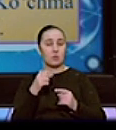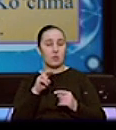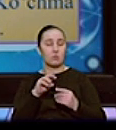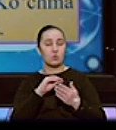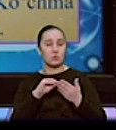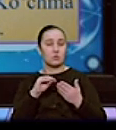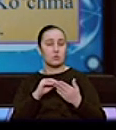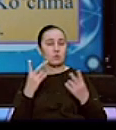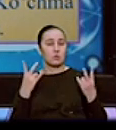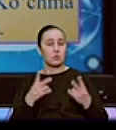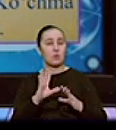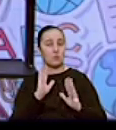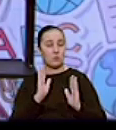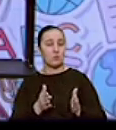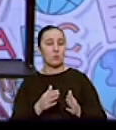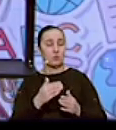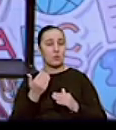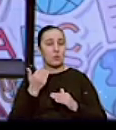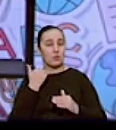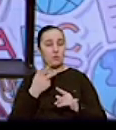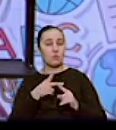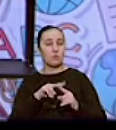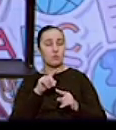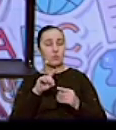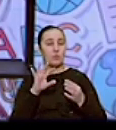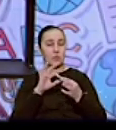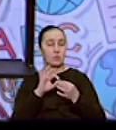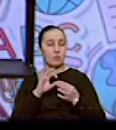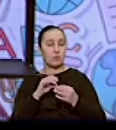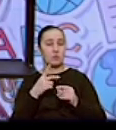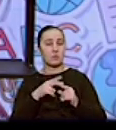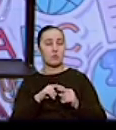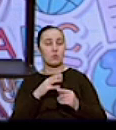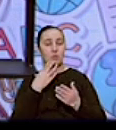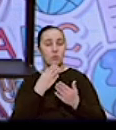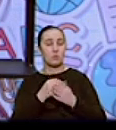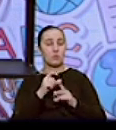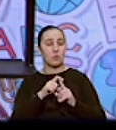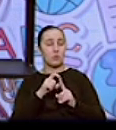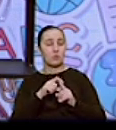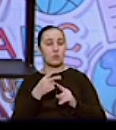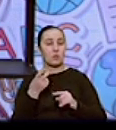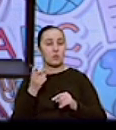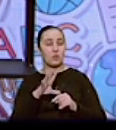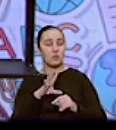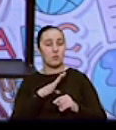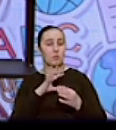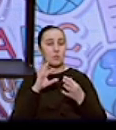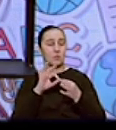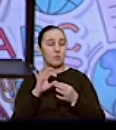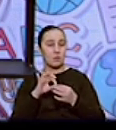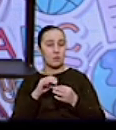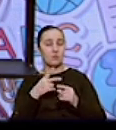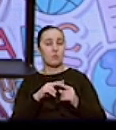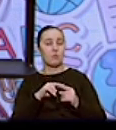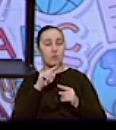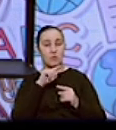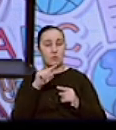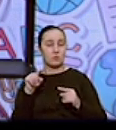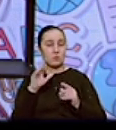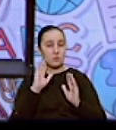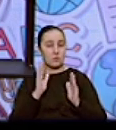gap tuzishingiz kerak bo'ladi. Avval ushbu birikmalardagi o'z ma'nosida kelgan birikmalarni